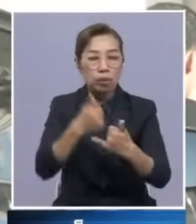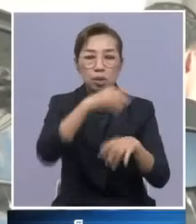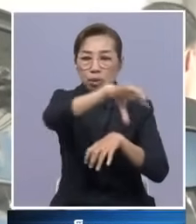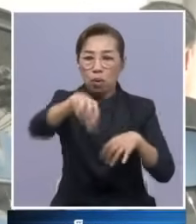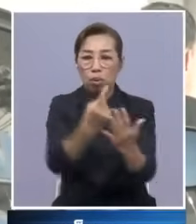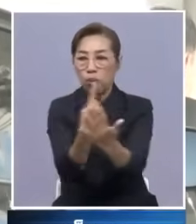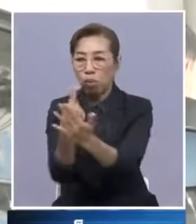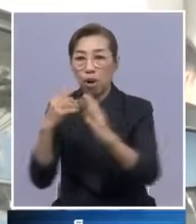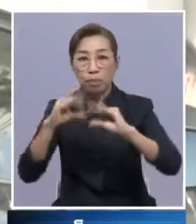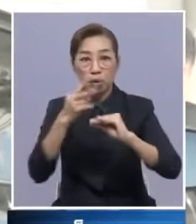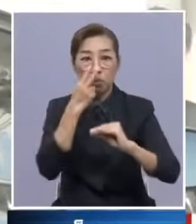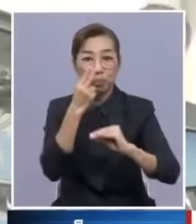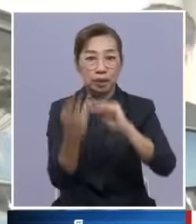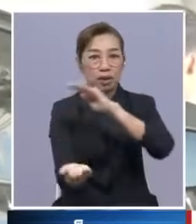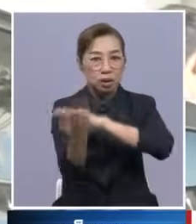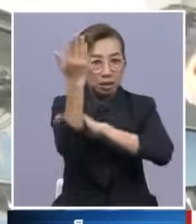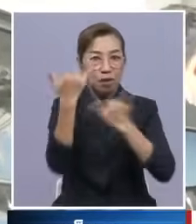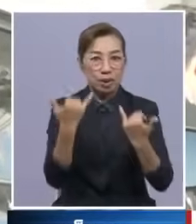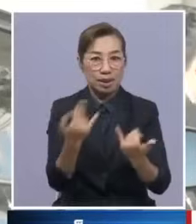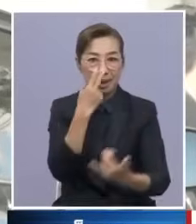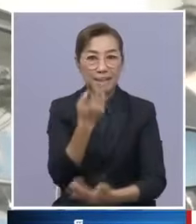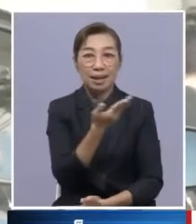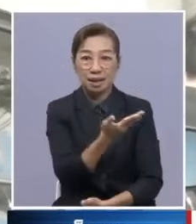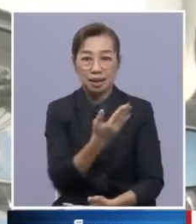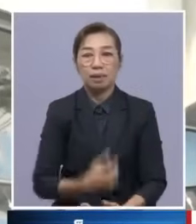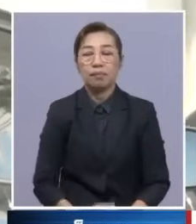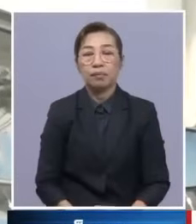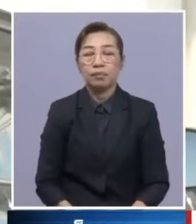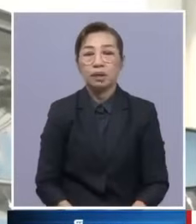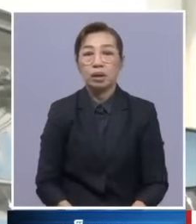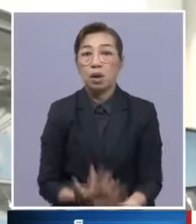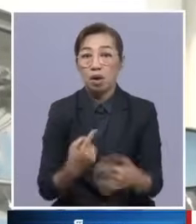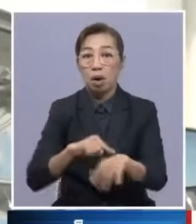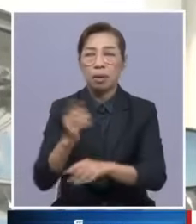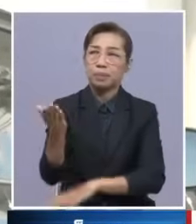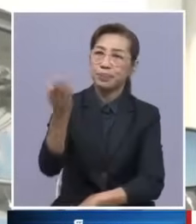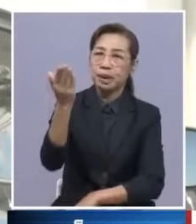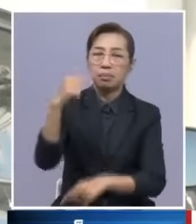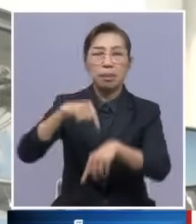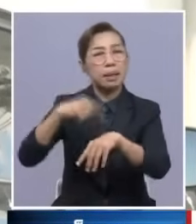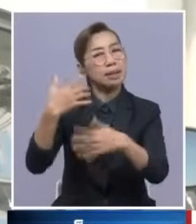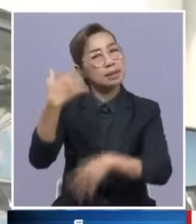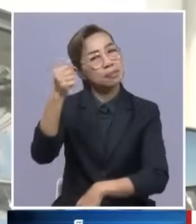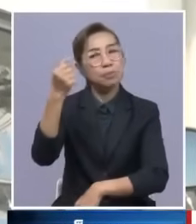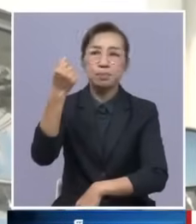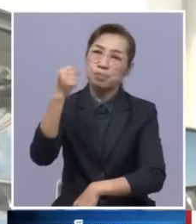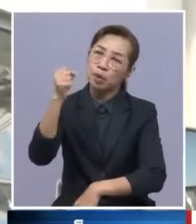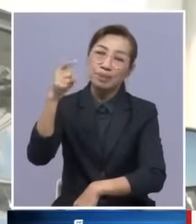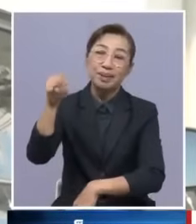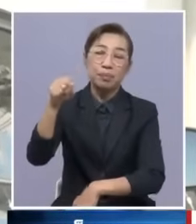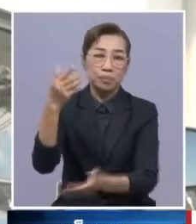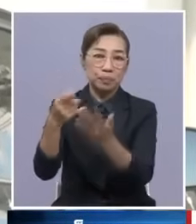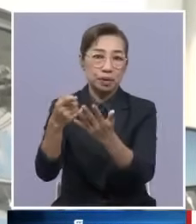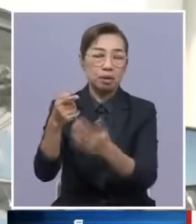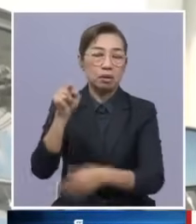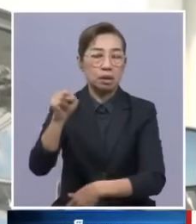นี่ค่ะอันนี้เป็นภาพบรรยากาศเมื่อช่วงเช้านี้เองคุณผู้ชมคะขณะเดียวกันเดี๋ยวในช่วงสายนะนายกก็จะเดินทางไปตรวจติดตามความคืบหน้าโคร